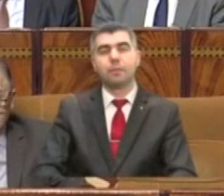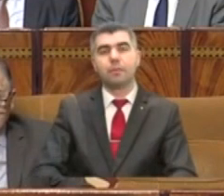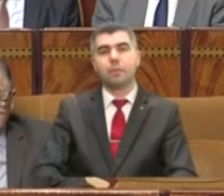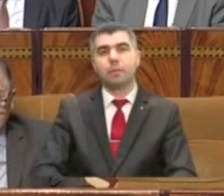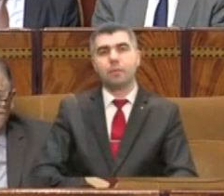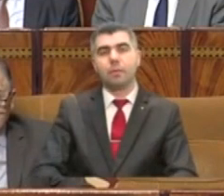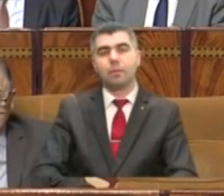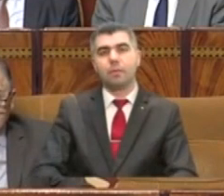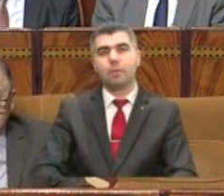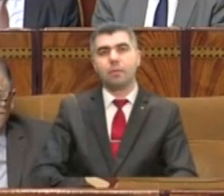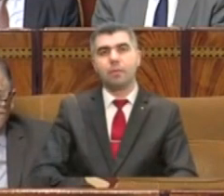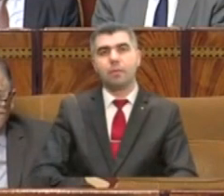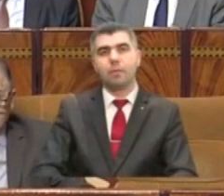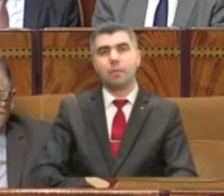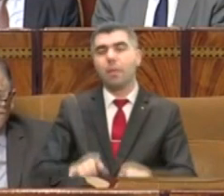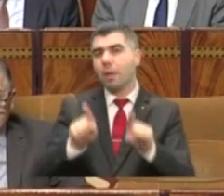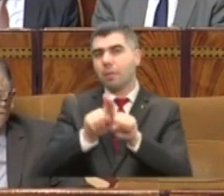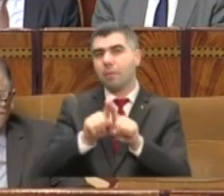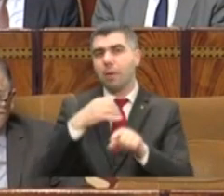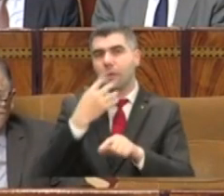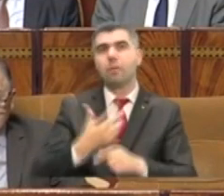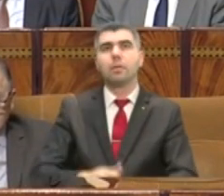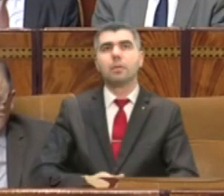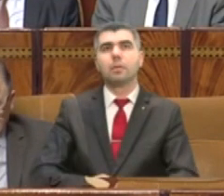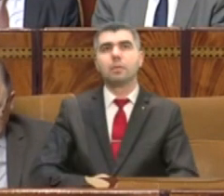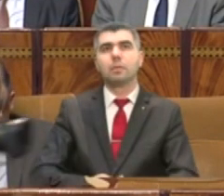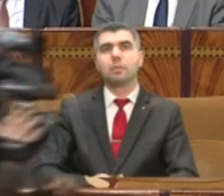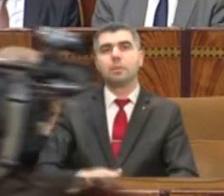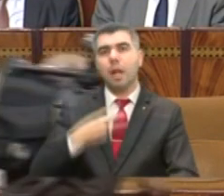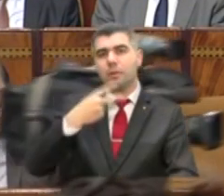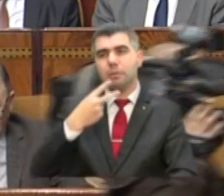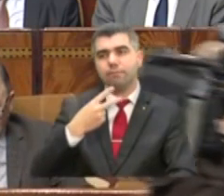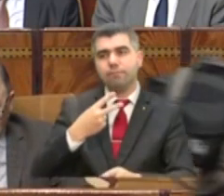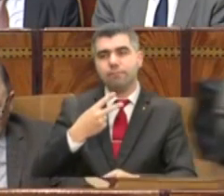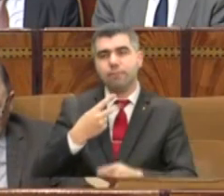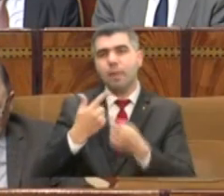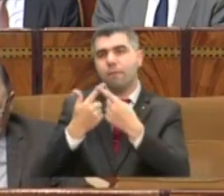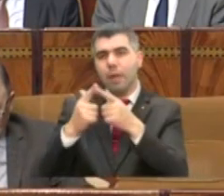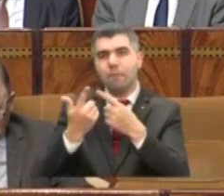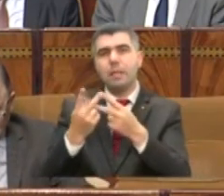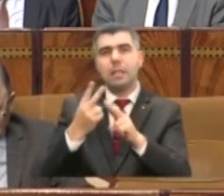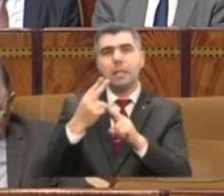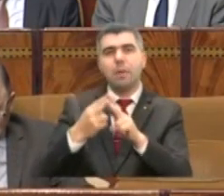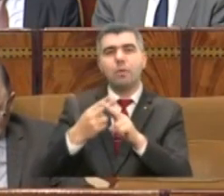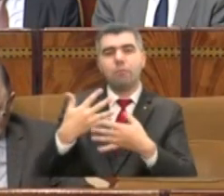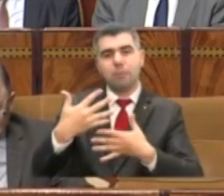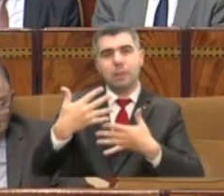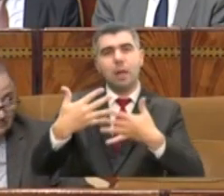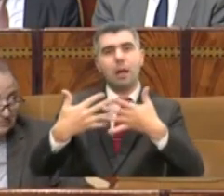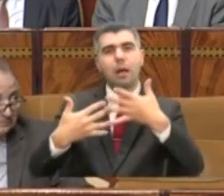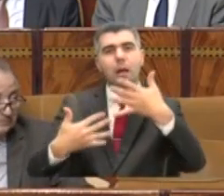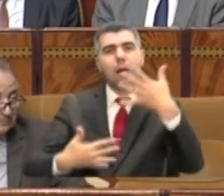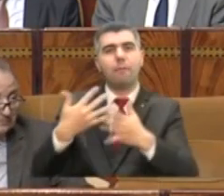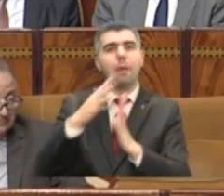وكثر اكثر يعني ادراج العديد من الاسماء ديال هذه البرامج، لكن مع